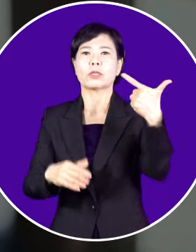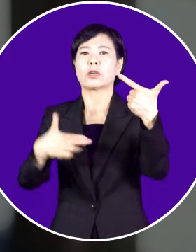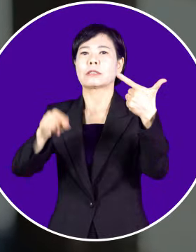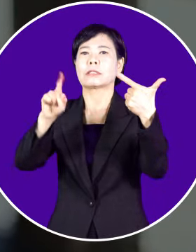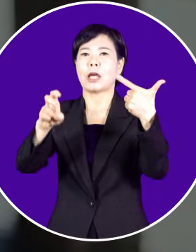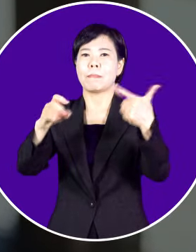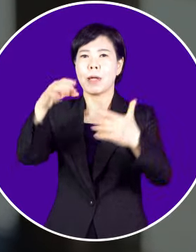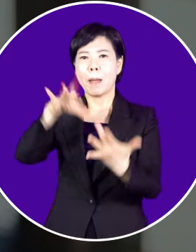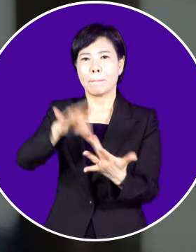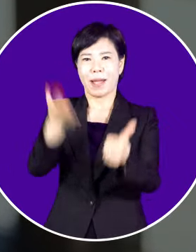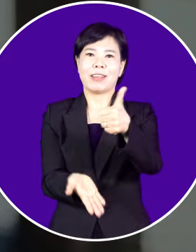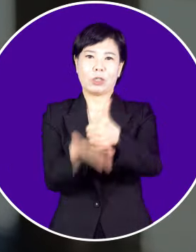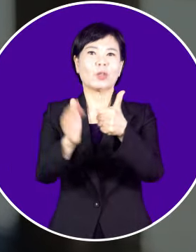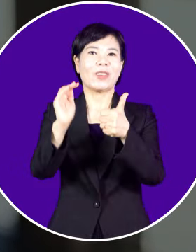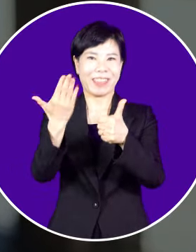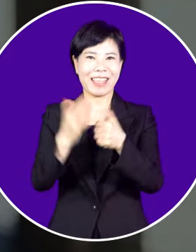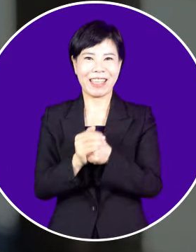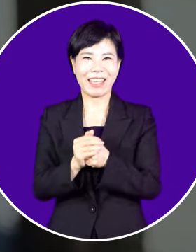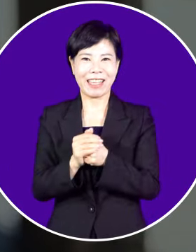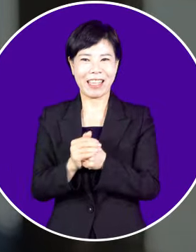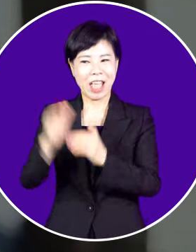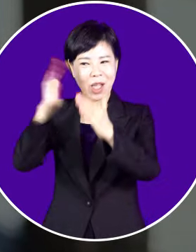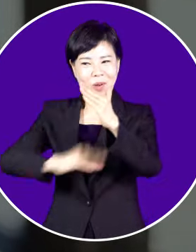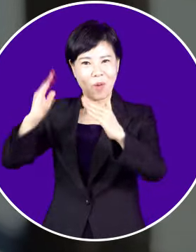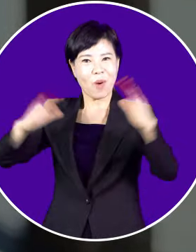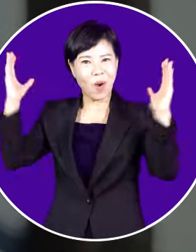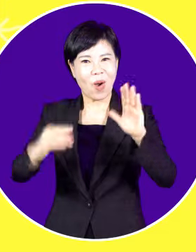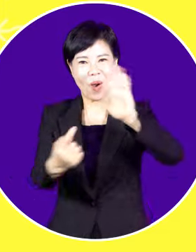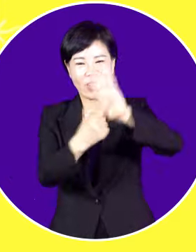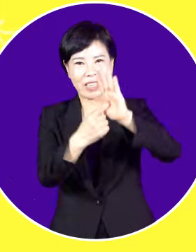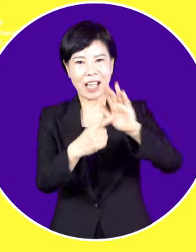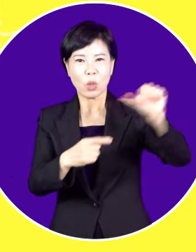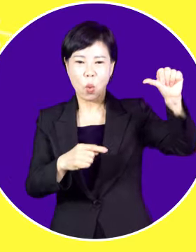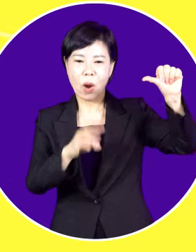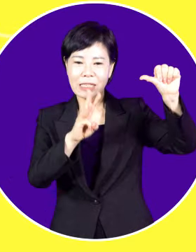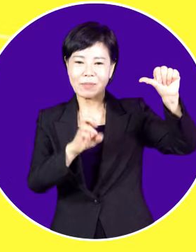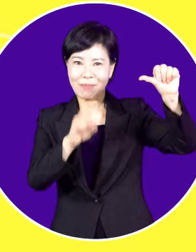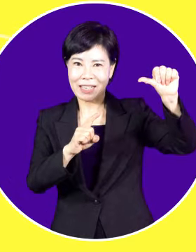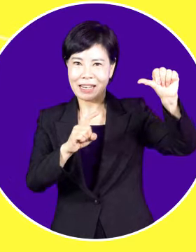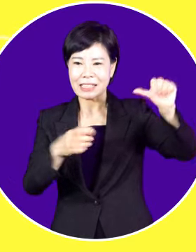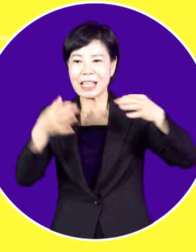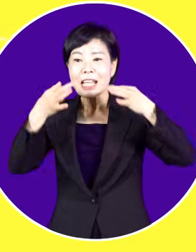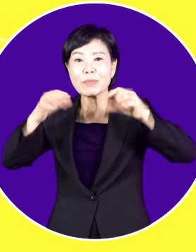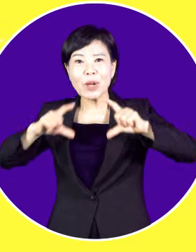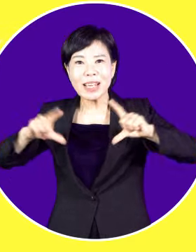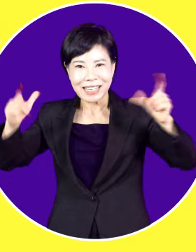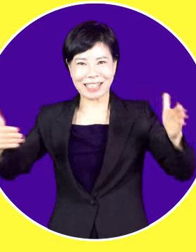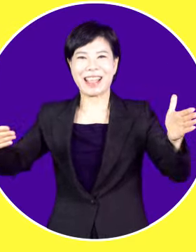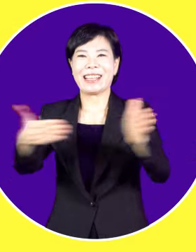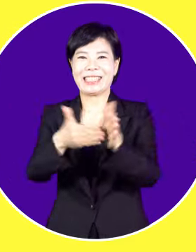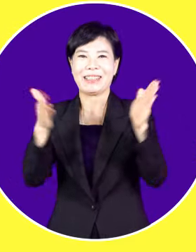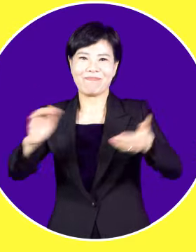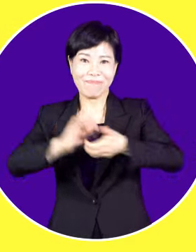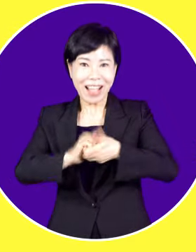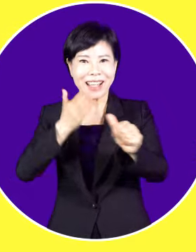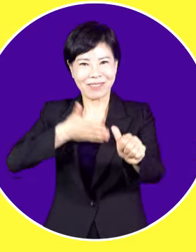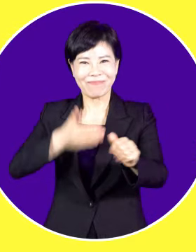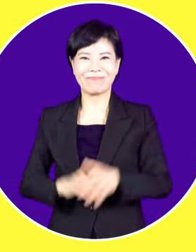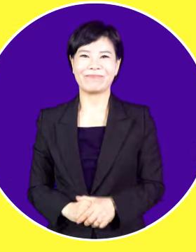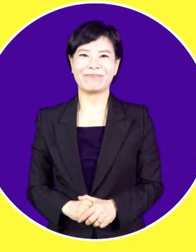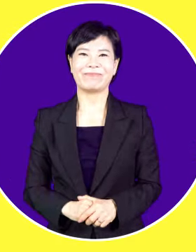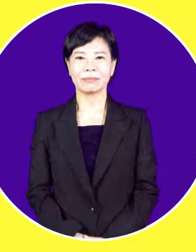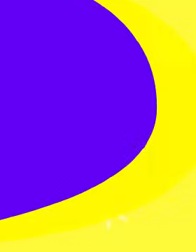우수 작품 총 6점이 최종 선정된다고 합니다. 공모기한 5월 31일 금요일까지 잊지 말고